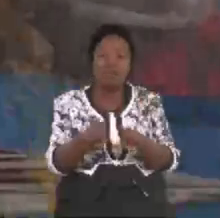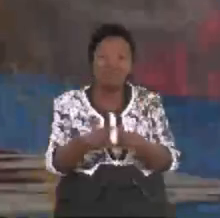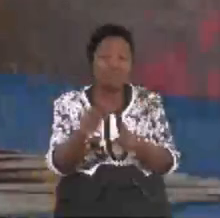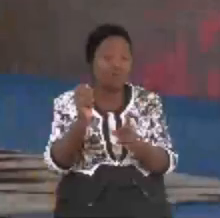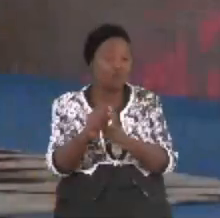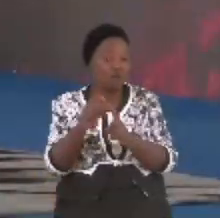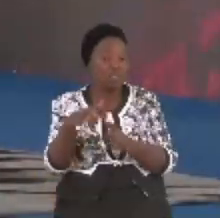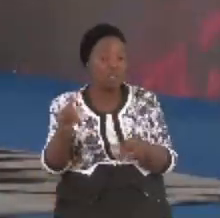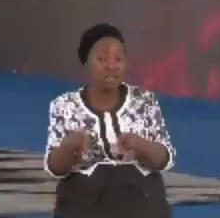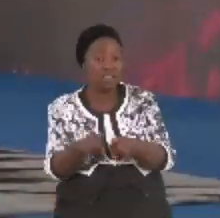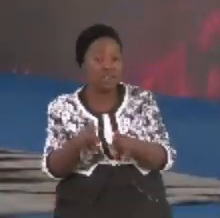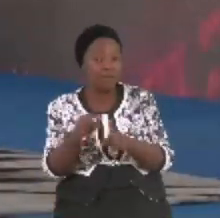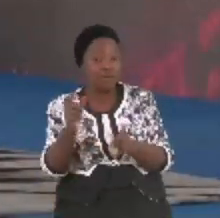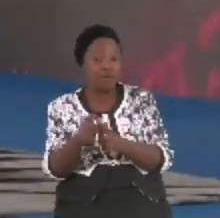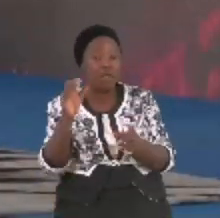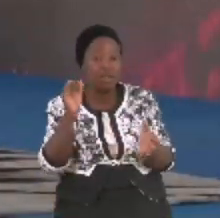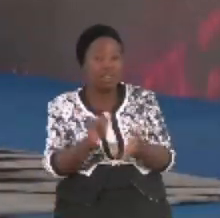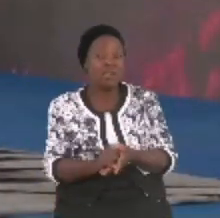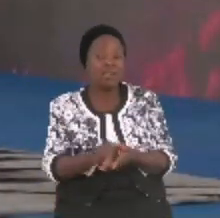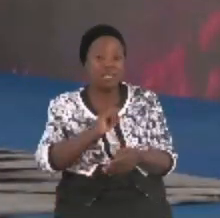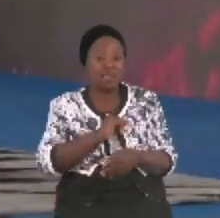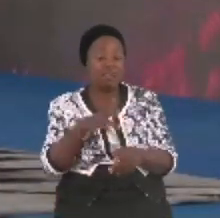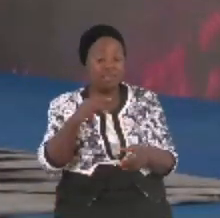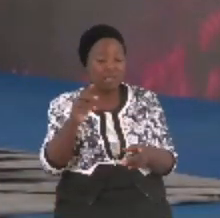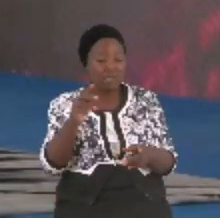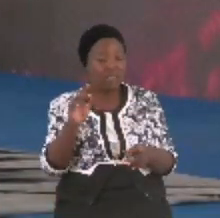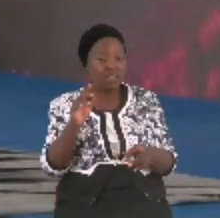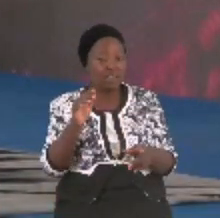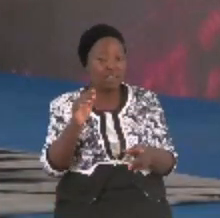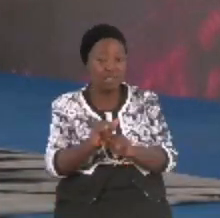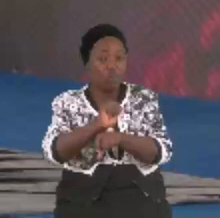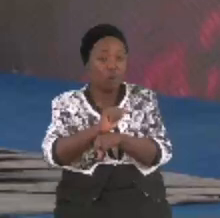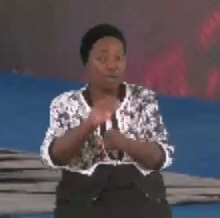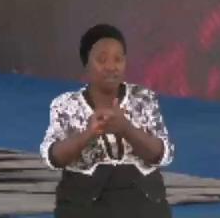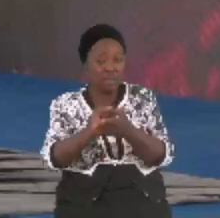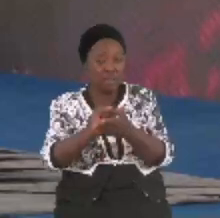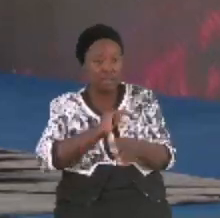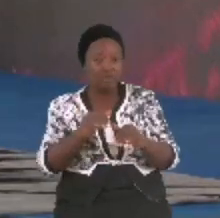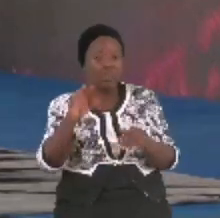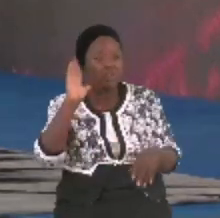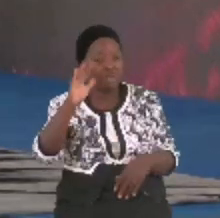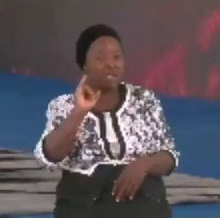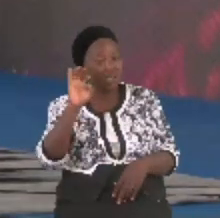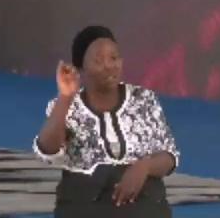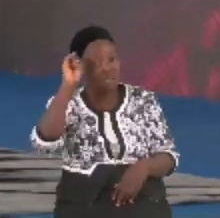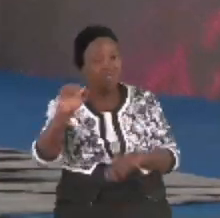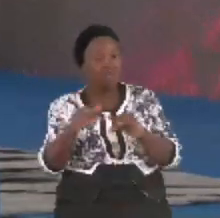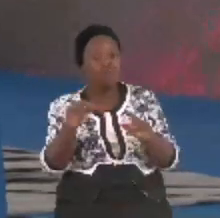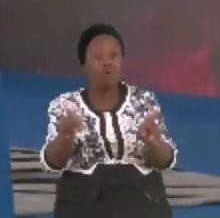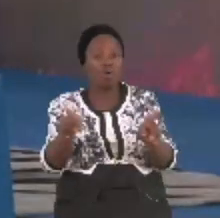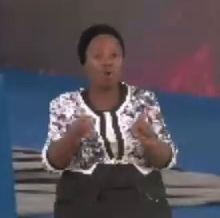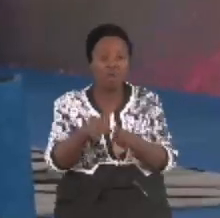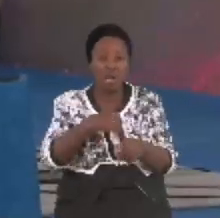il fera les œuvres. Il fera les œuvres, il fera aussi les œuvres que je fais. Et il en fera de